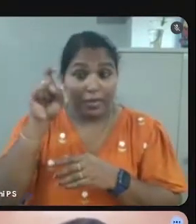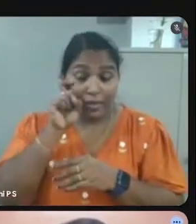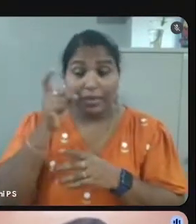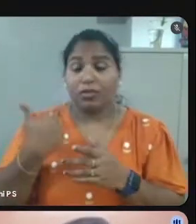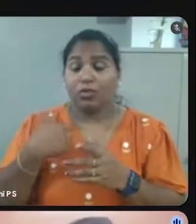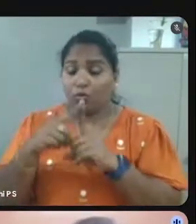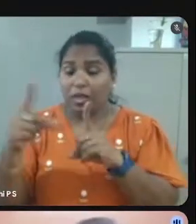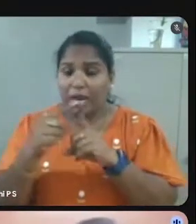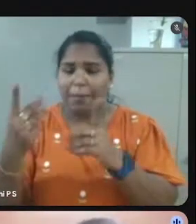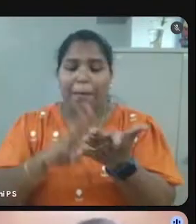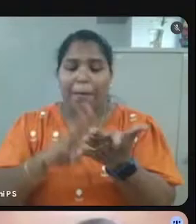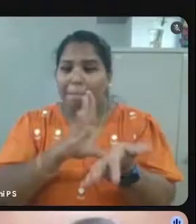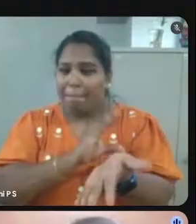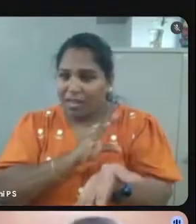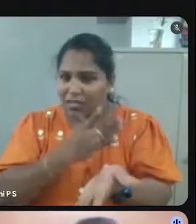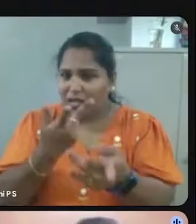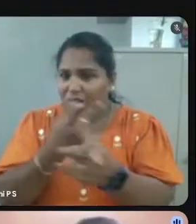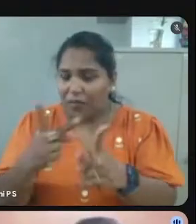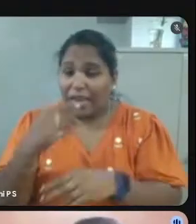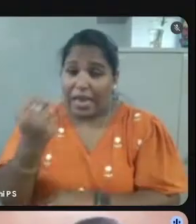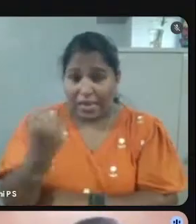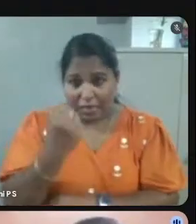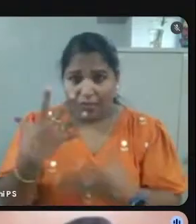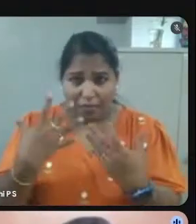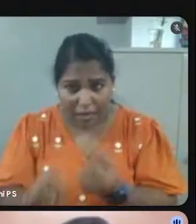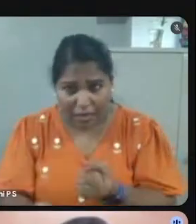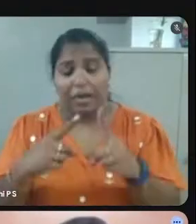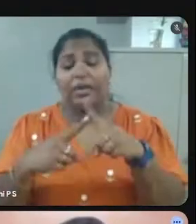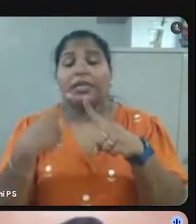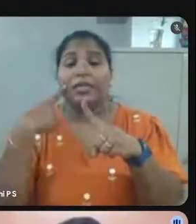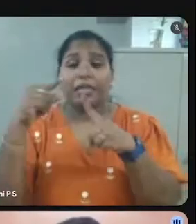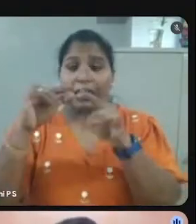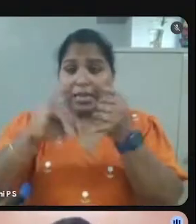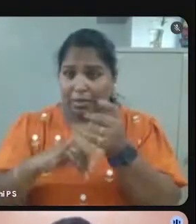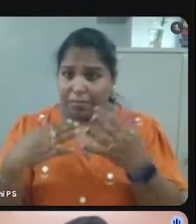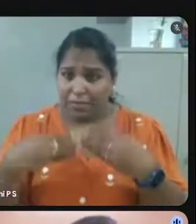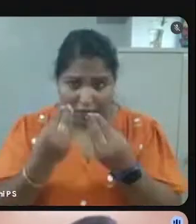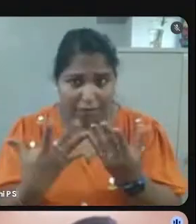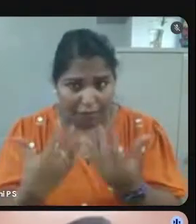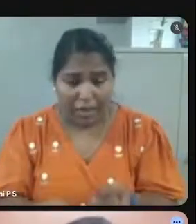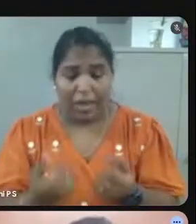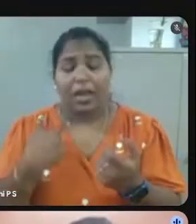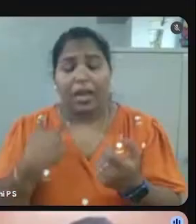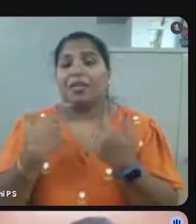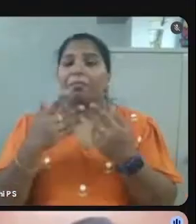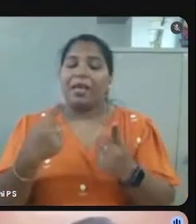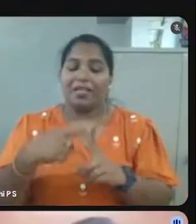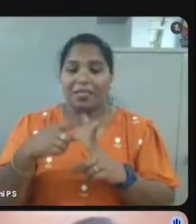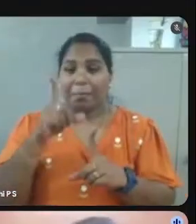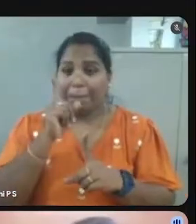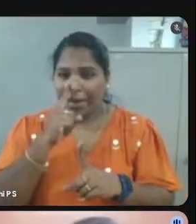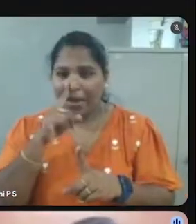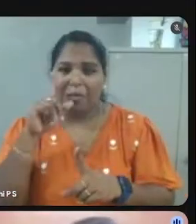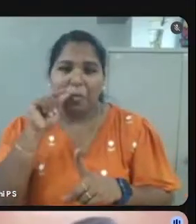ആണ്. എനർജി കൺസർവേഷൻസ് ഒരു ടിപ്സ് ഒന്ന് പറഞ്ഞു കൊടുക്കണം, പൊസിഷൻസ് പറഞ്ഞു കൊടുക്കണം. അതിന്റെ പാർട്ട്നേഴ്സ് മേ